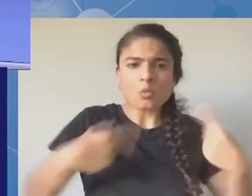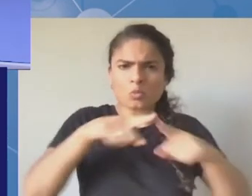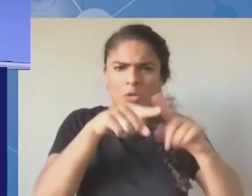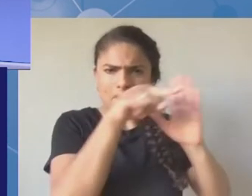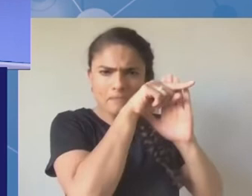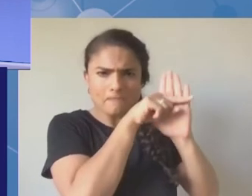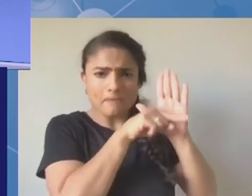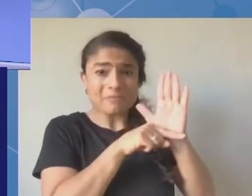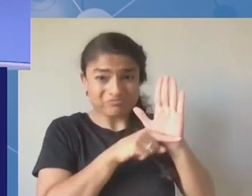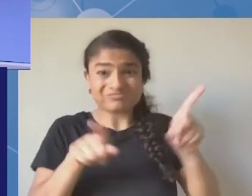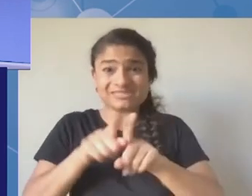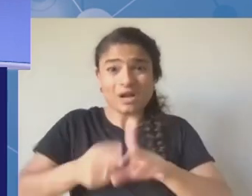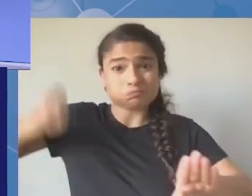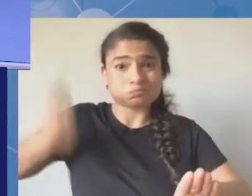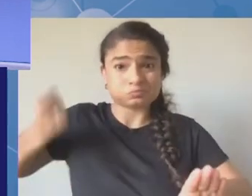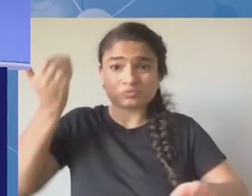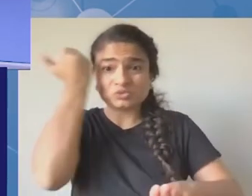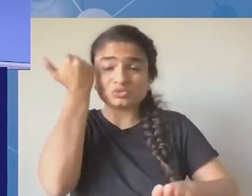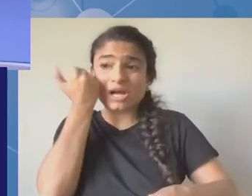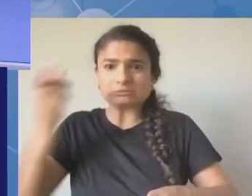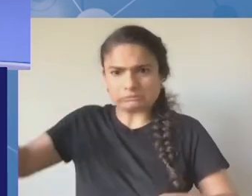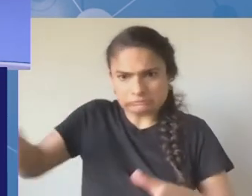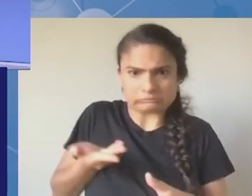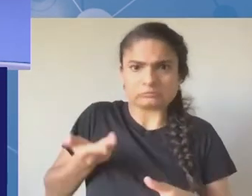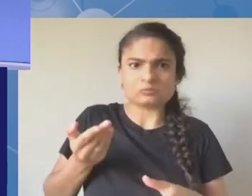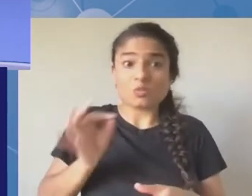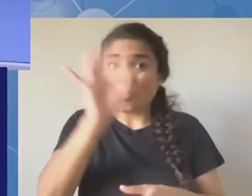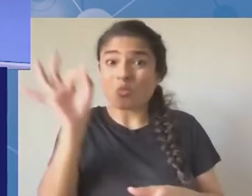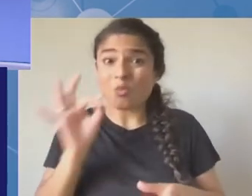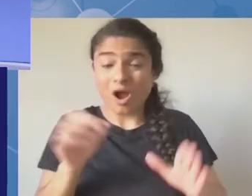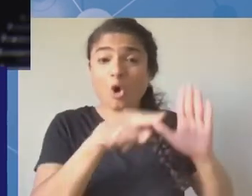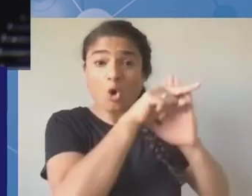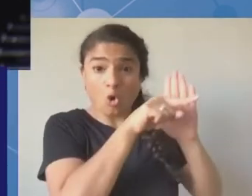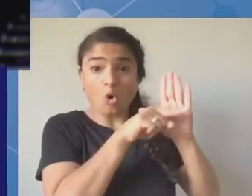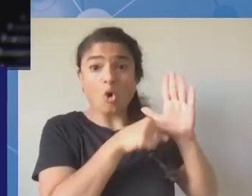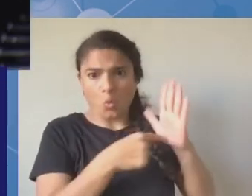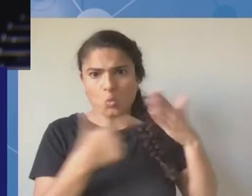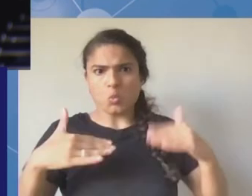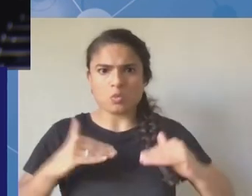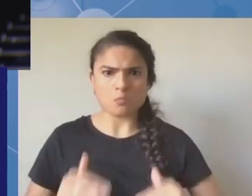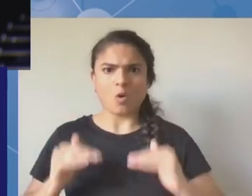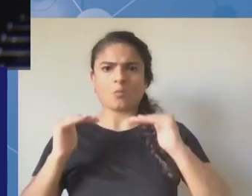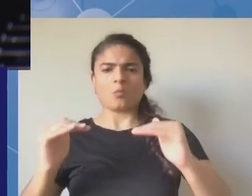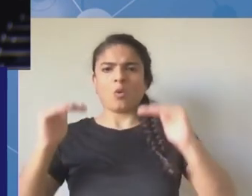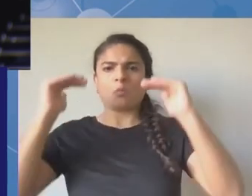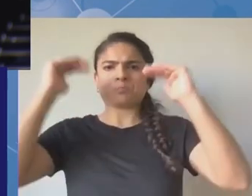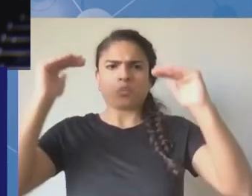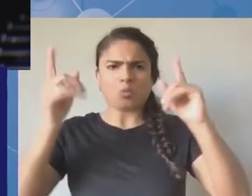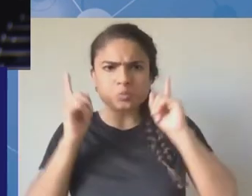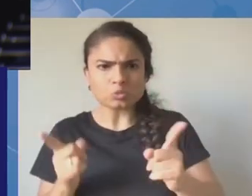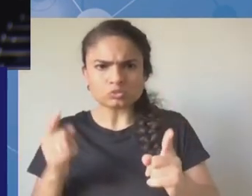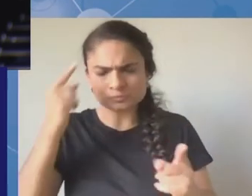لإدارة الإنترنت. كثير ما نتحدث عن هذه الضوابط، ويجب علينا